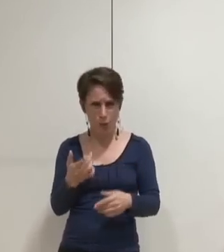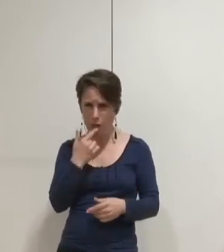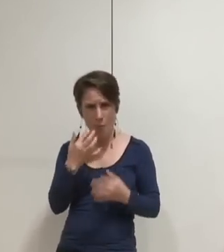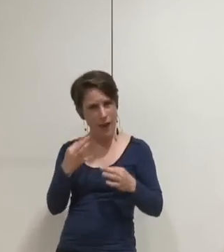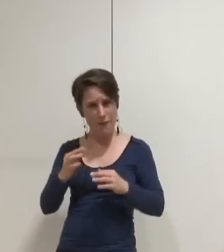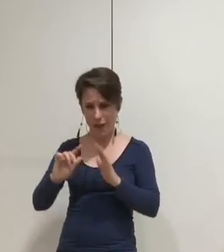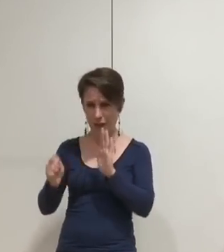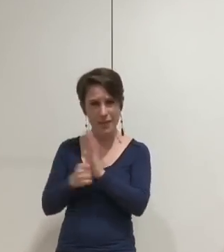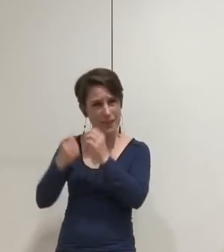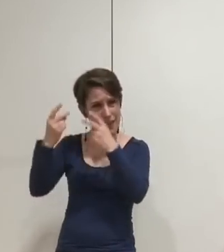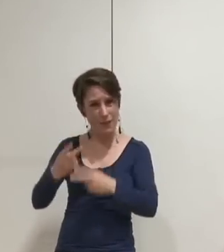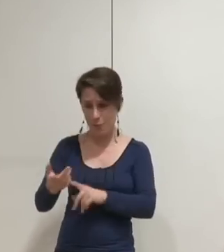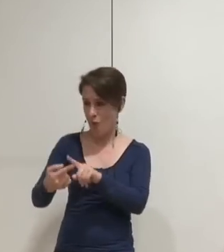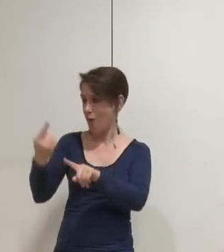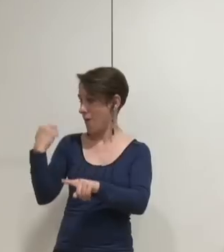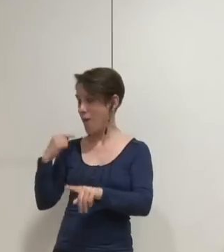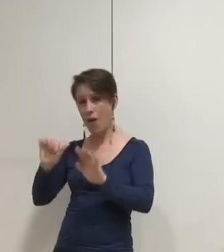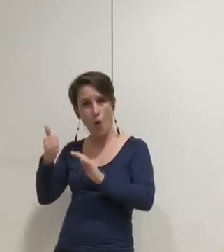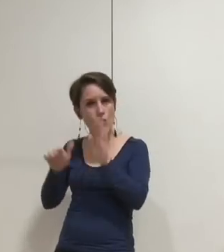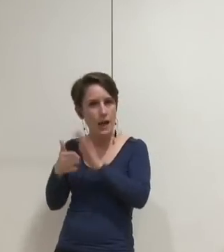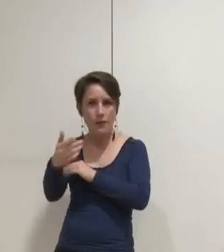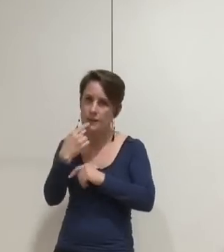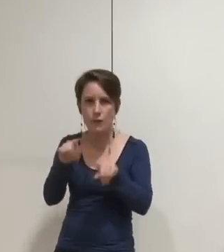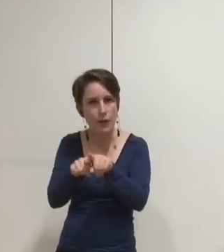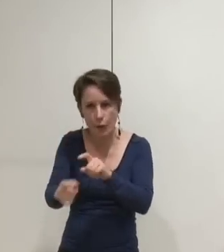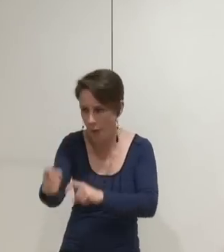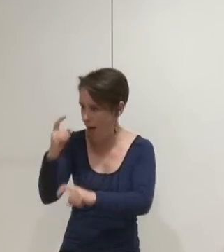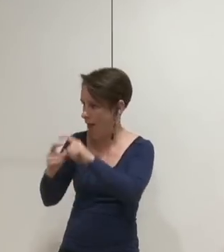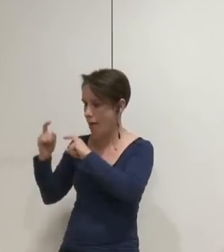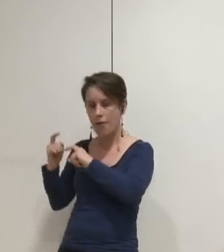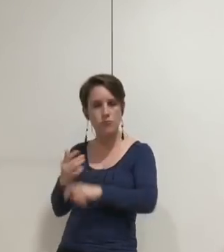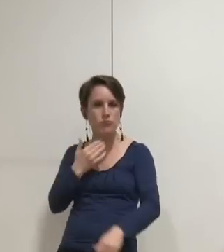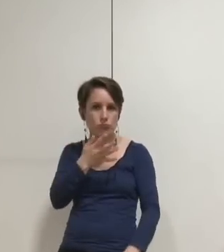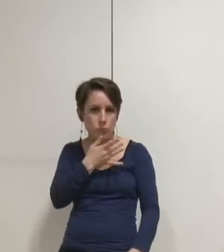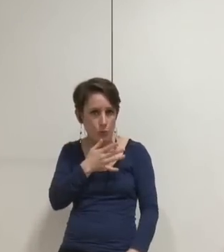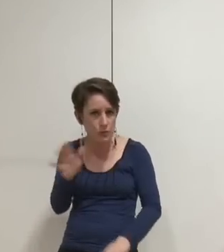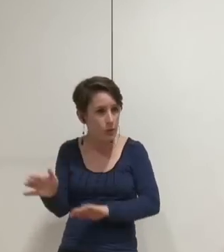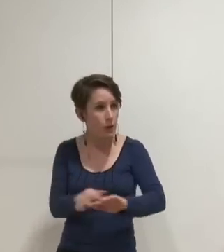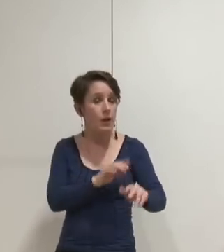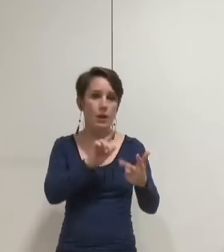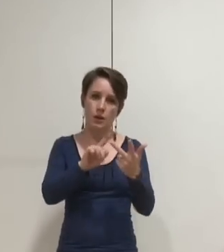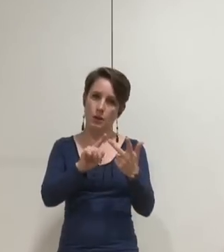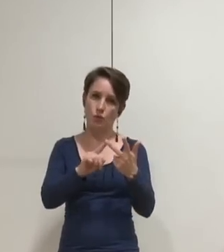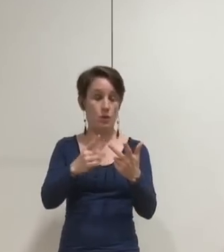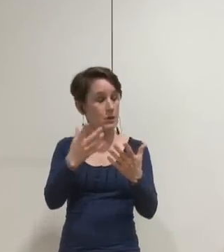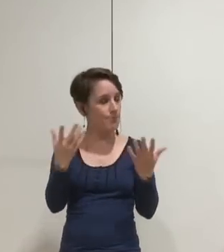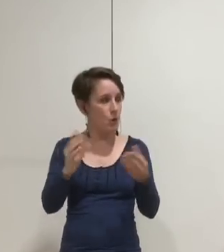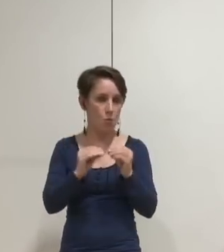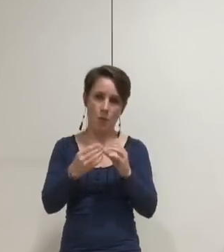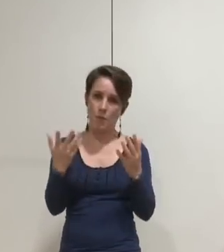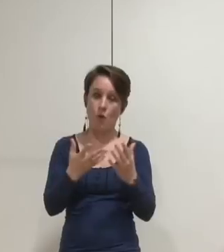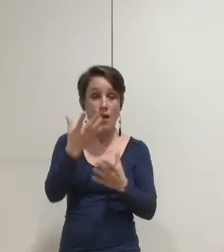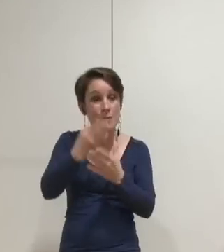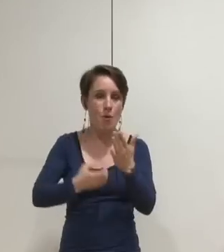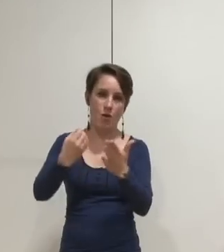11 avril et enfin nous nous regrettons l'absence d'information plus précise puisque lorsque l'on compare les